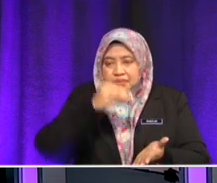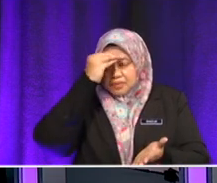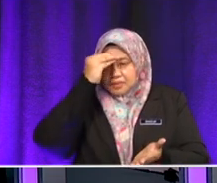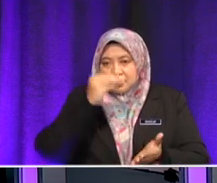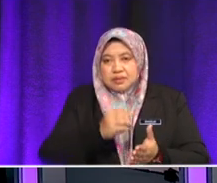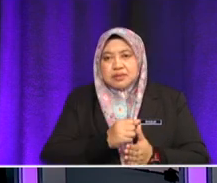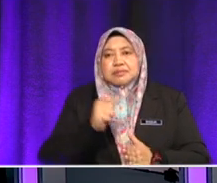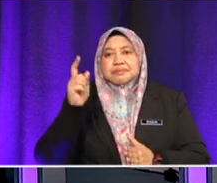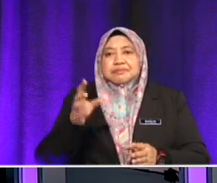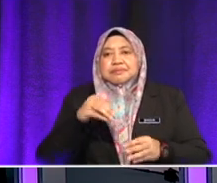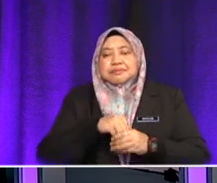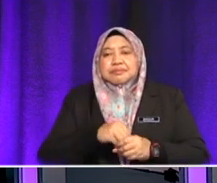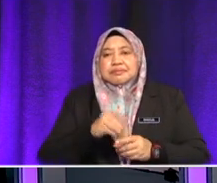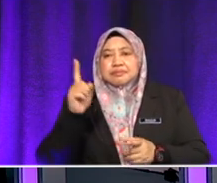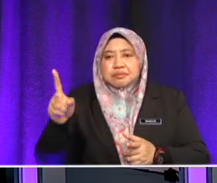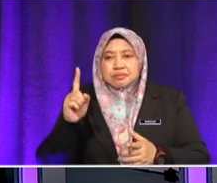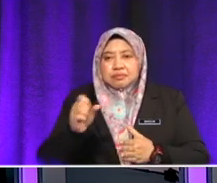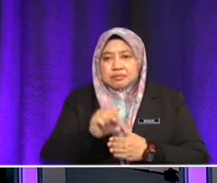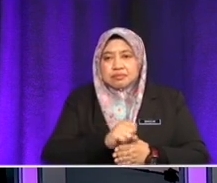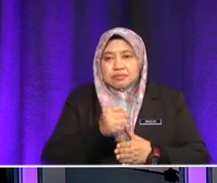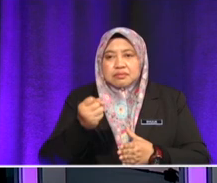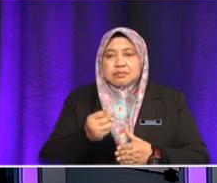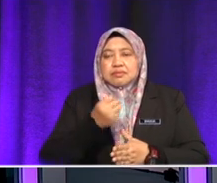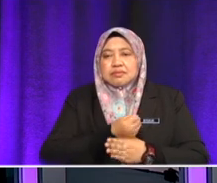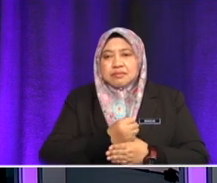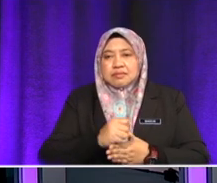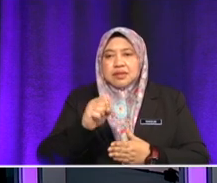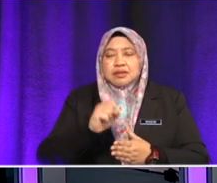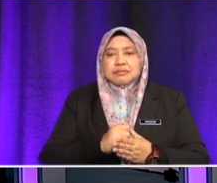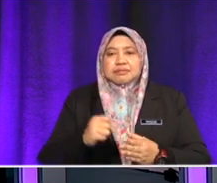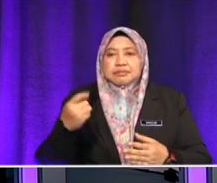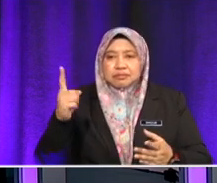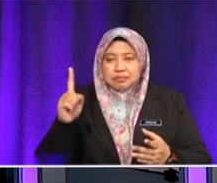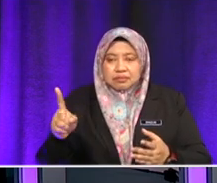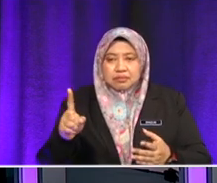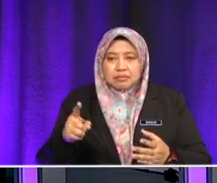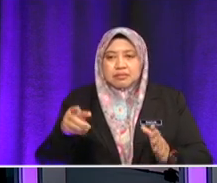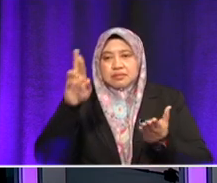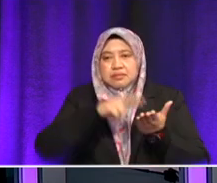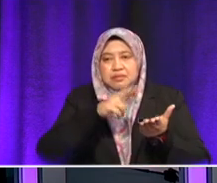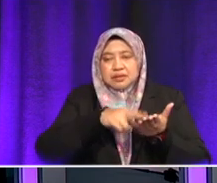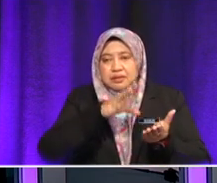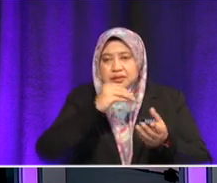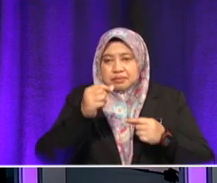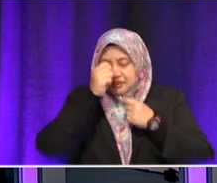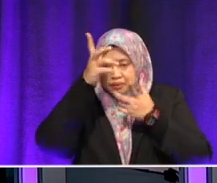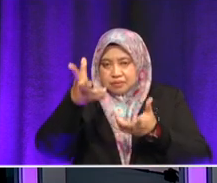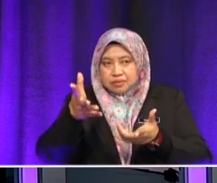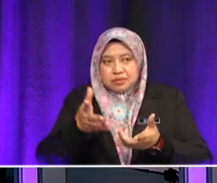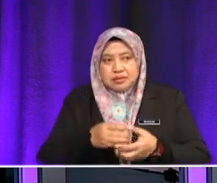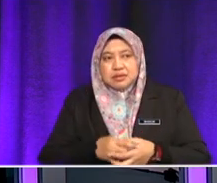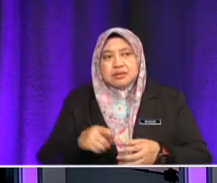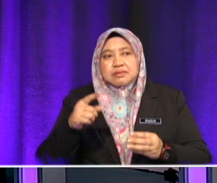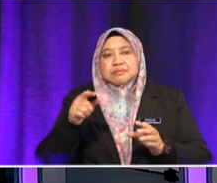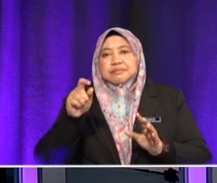sesi jadi ingat periko dan kita aduk dan juga peleburan pelaburan ini dilakukan